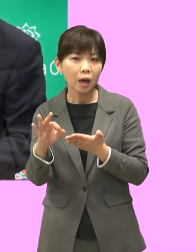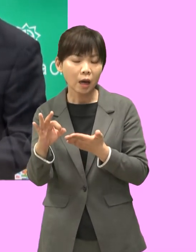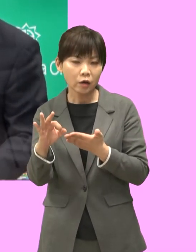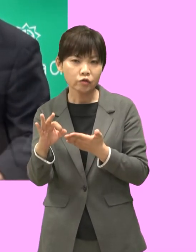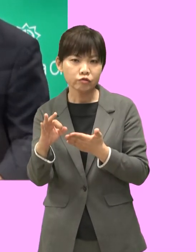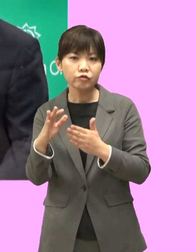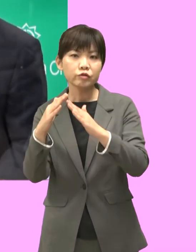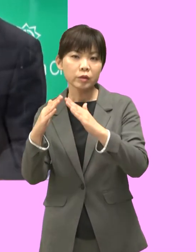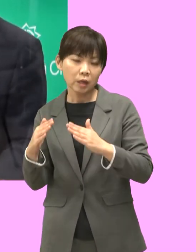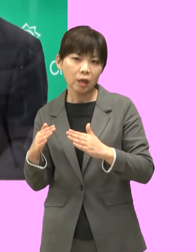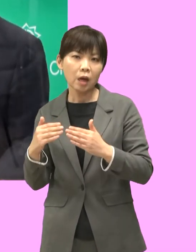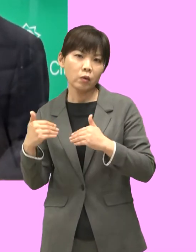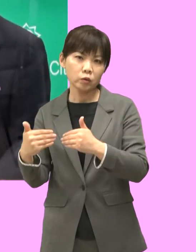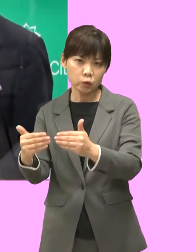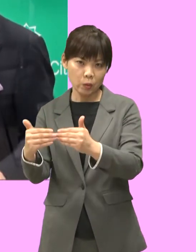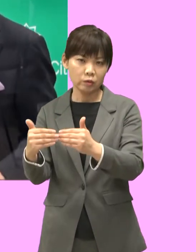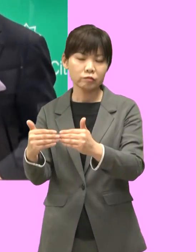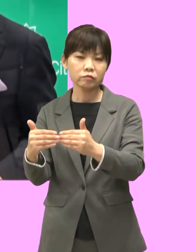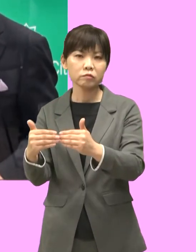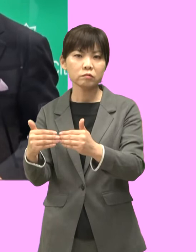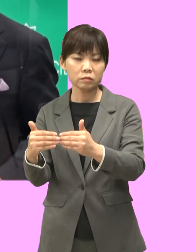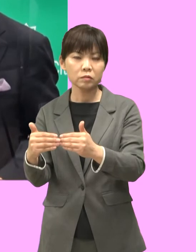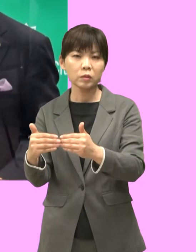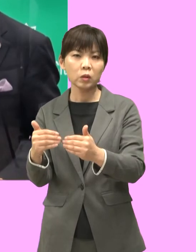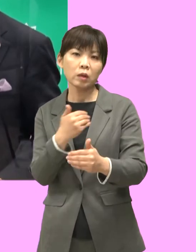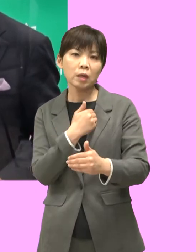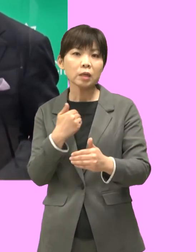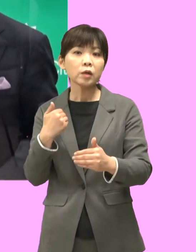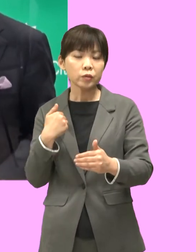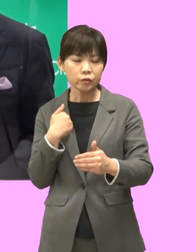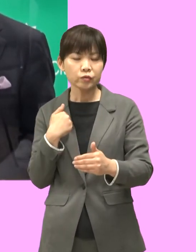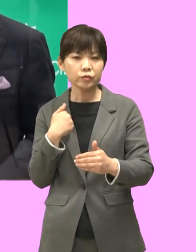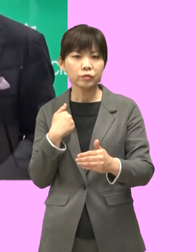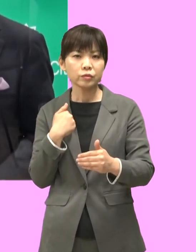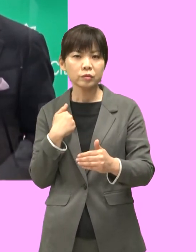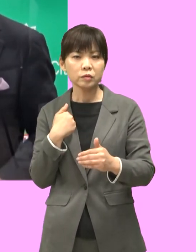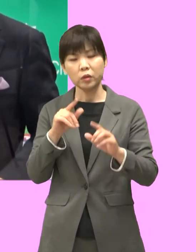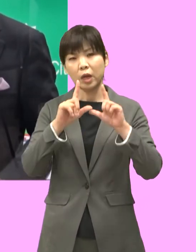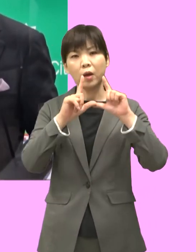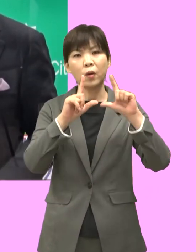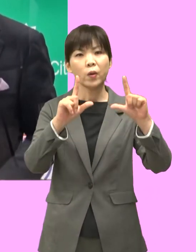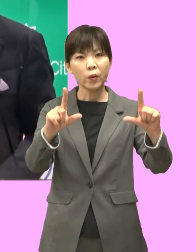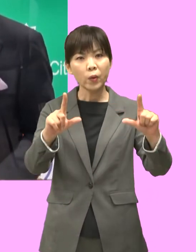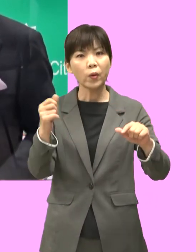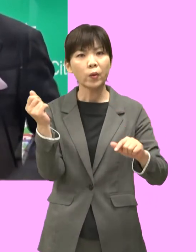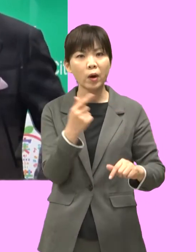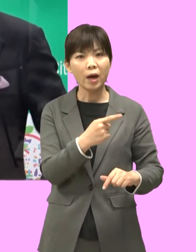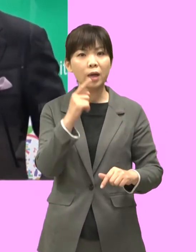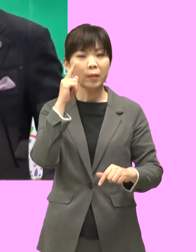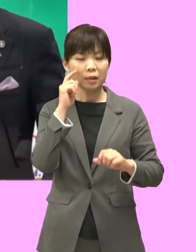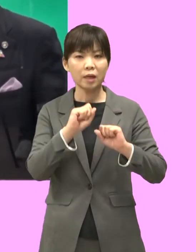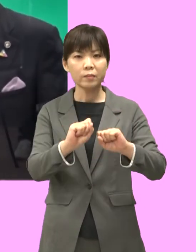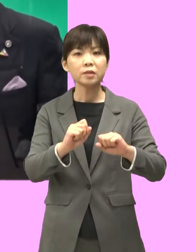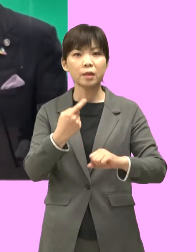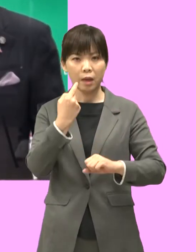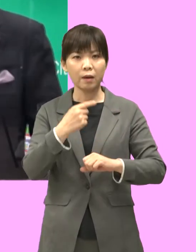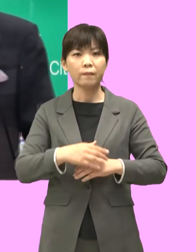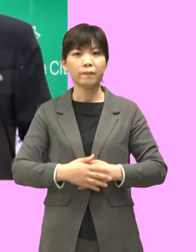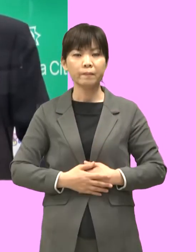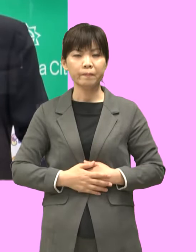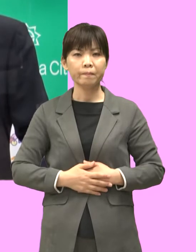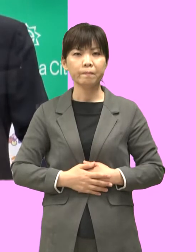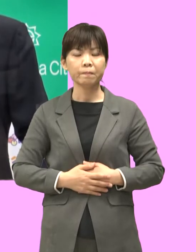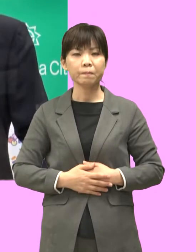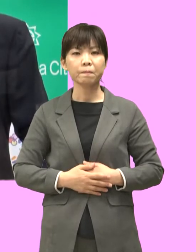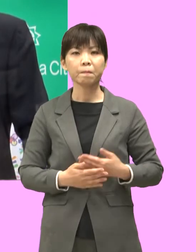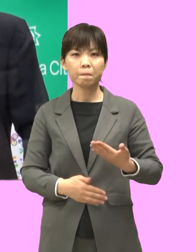ただくというふうにしたいなと思って、まあ、今回公表することにいたしました。早めにですね。 す